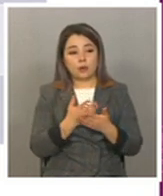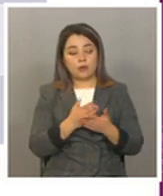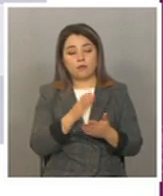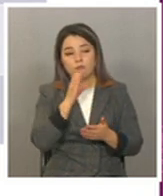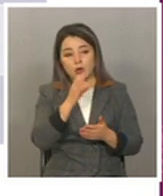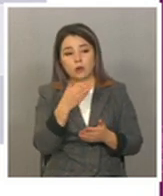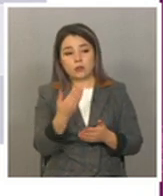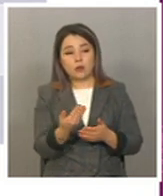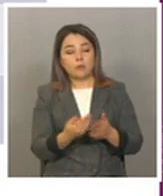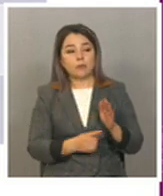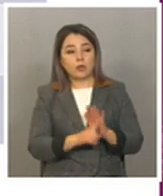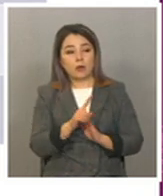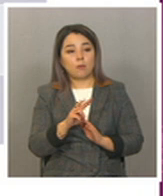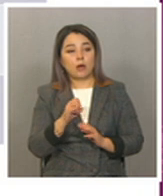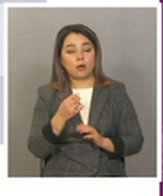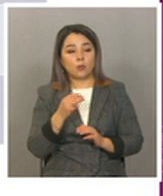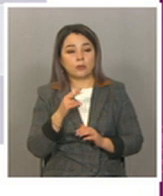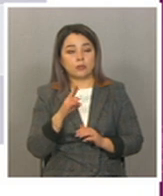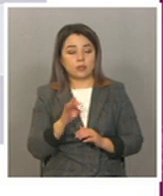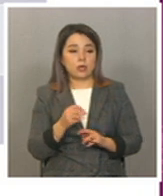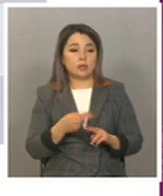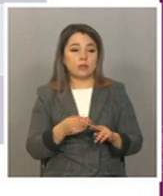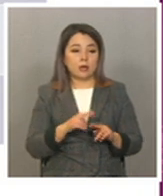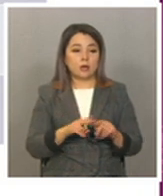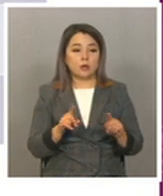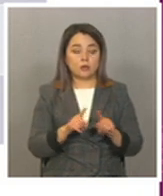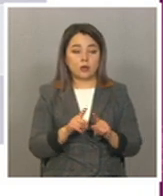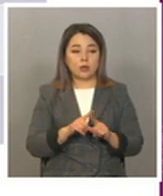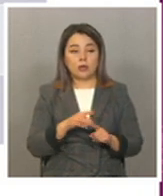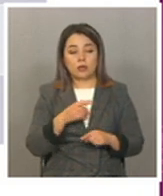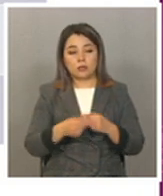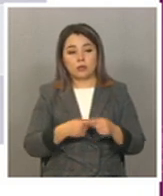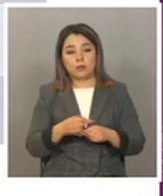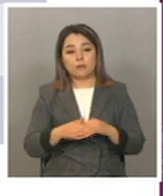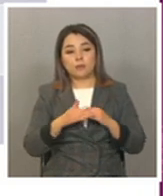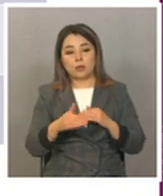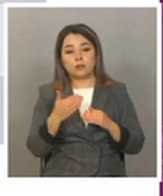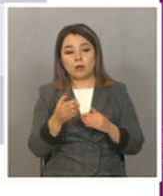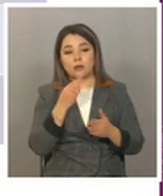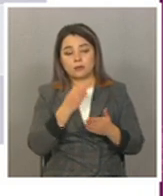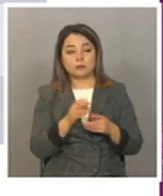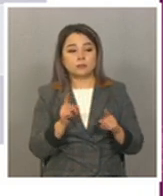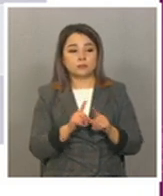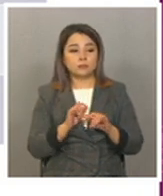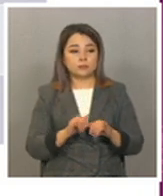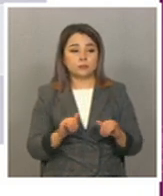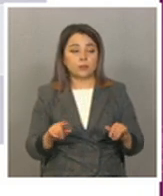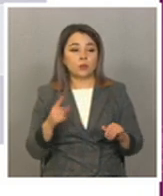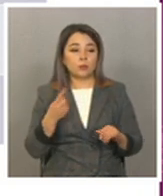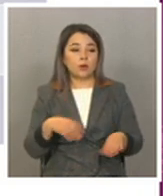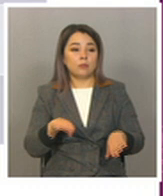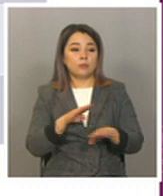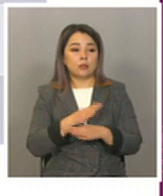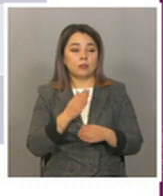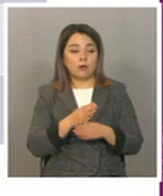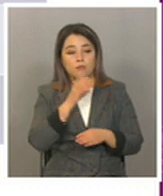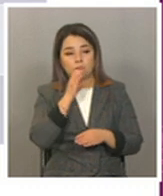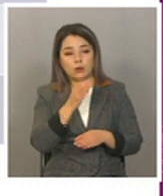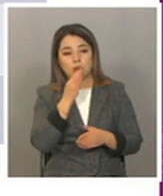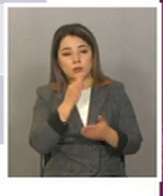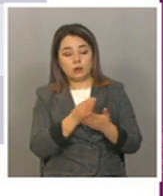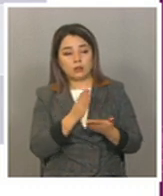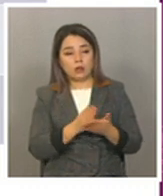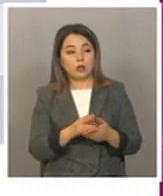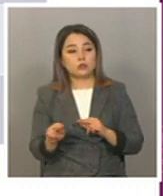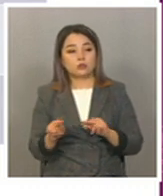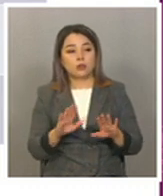начинается в Майнкумском заповеднике? Погоня в Майнкумской саванне. Почему погибают волчата? Трагедия